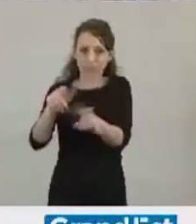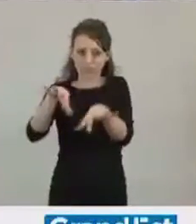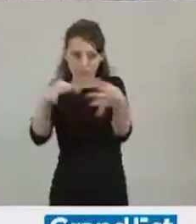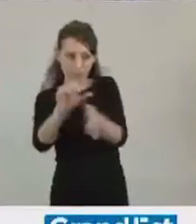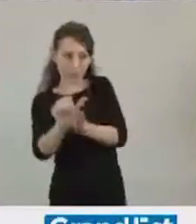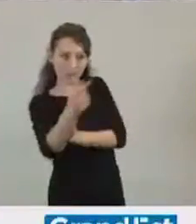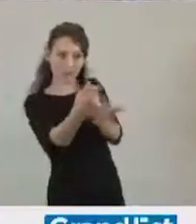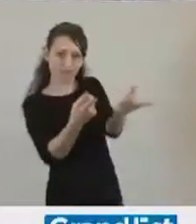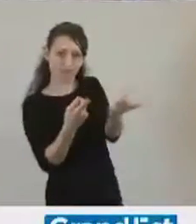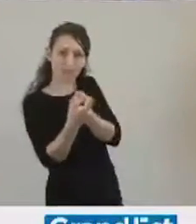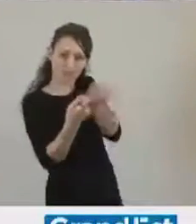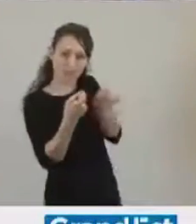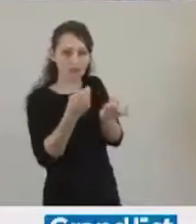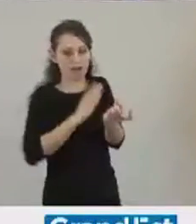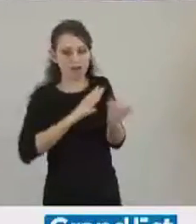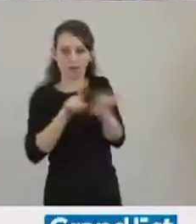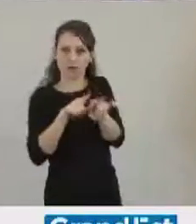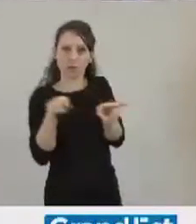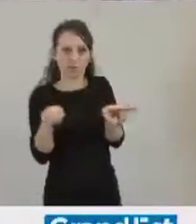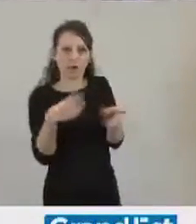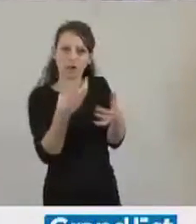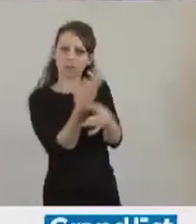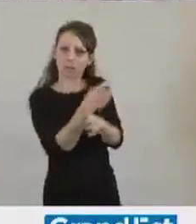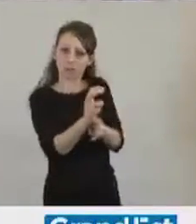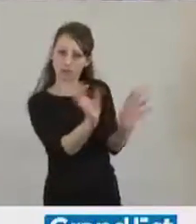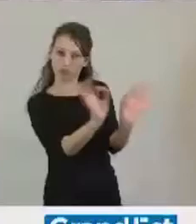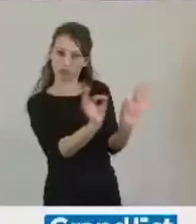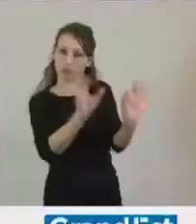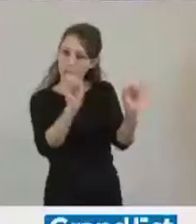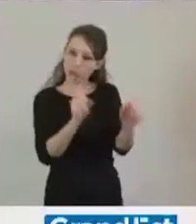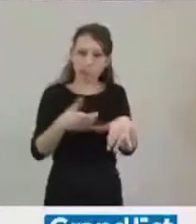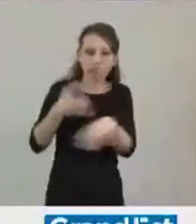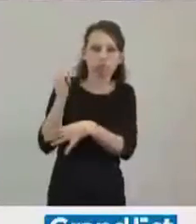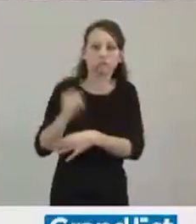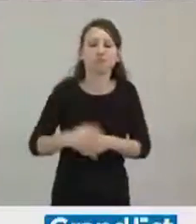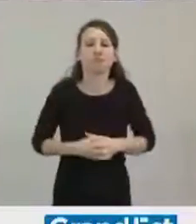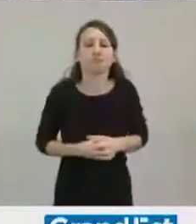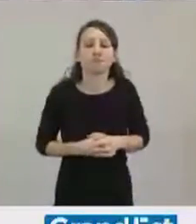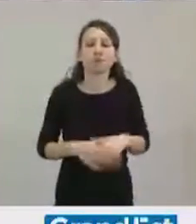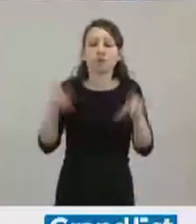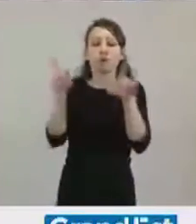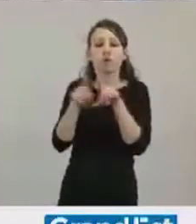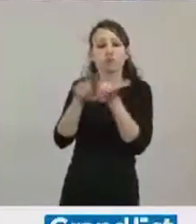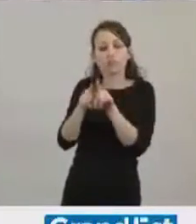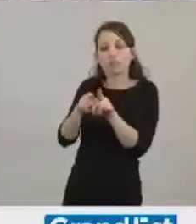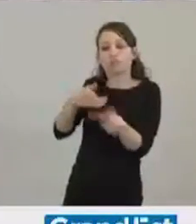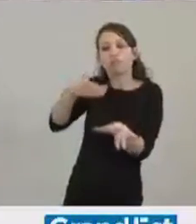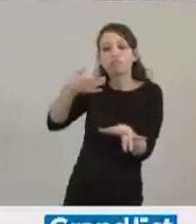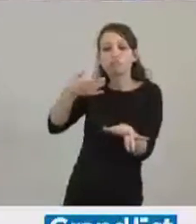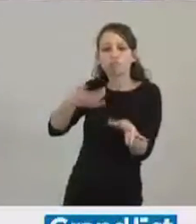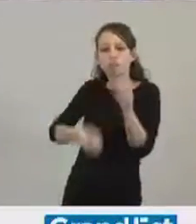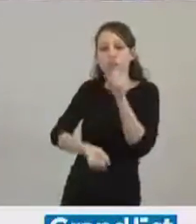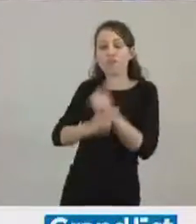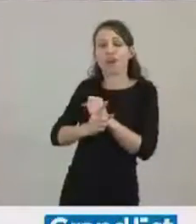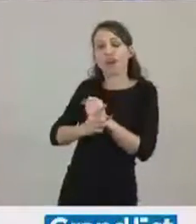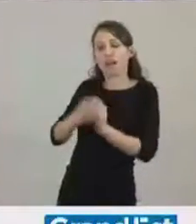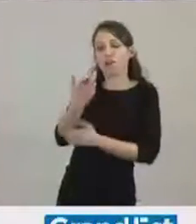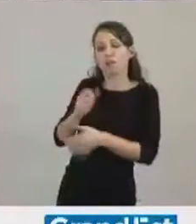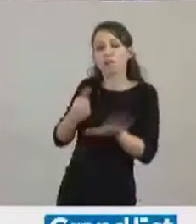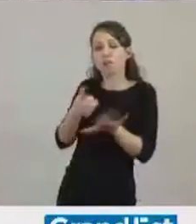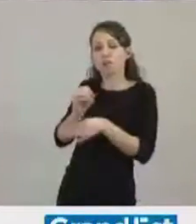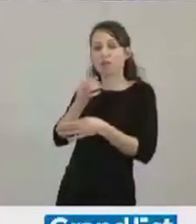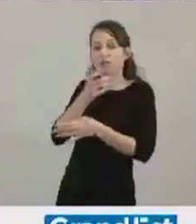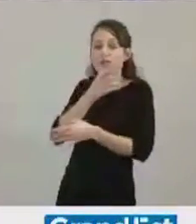limitant les risques pour celui-ci. Innover à 360 degrés, c'est aussi saisir l'opportunité de notre situation géographique